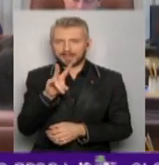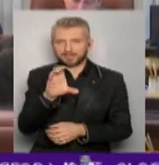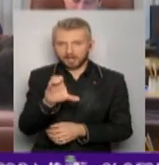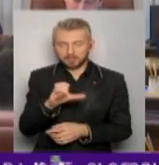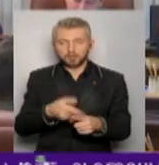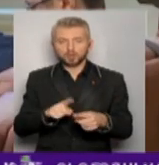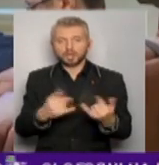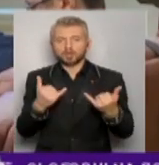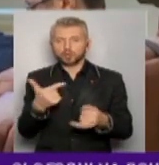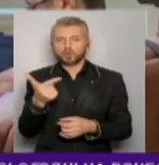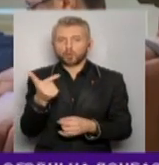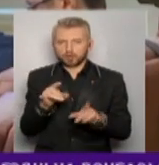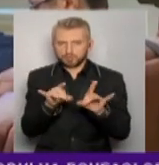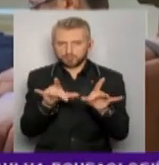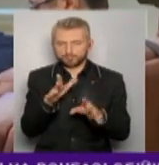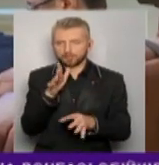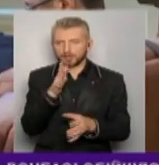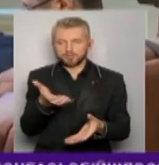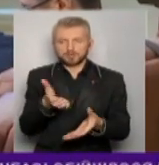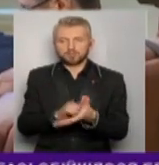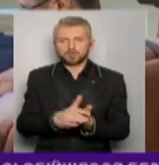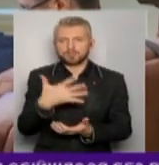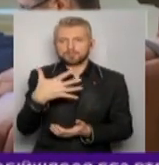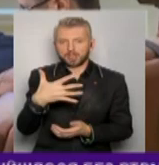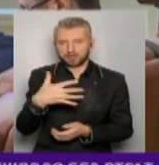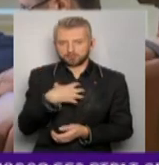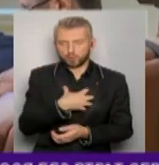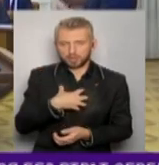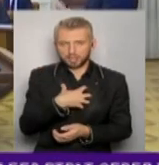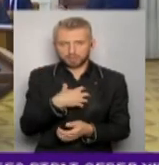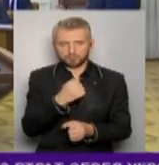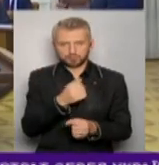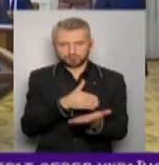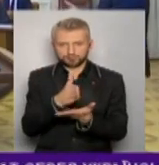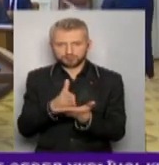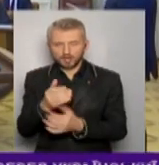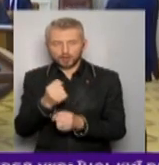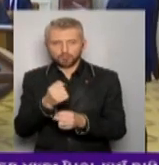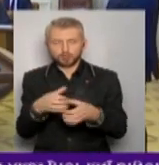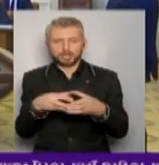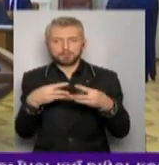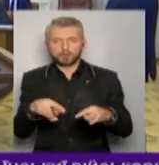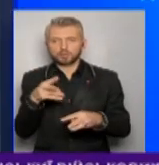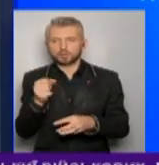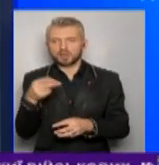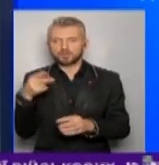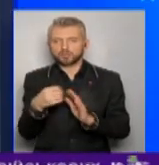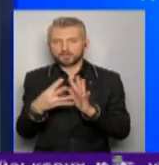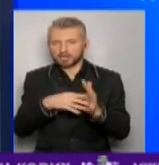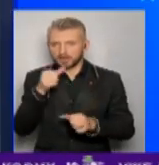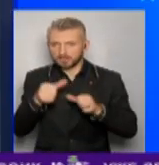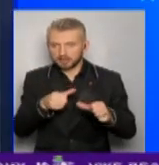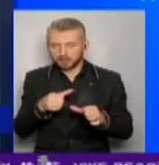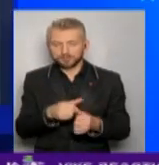уряду розповів, представляючи 5 пріоритетів роботи Кабміну на 2019 рік.